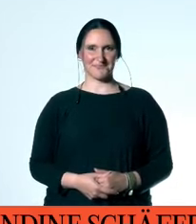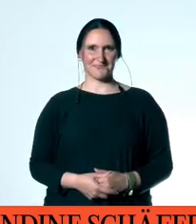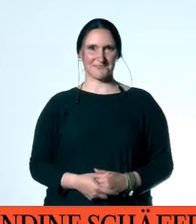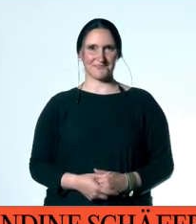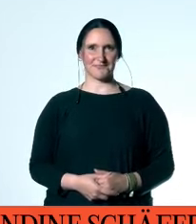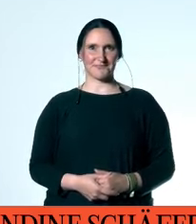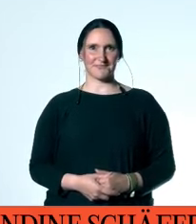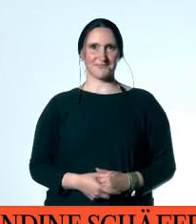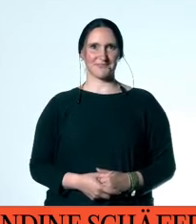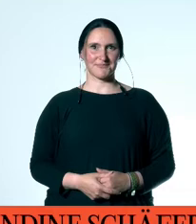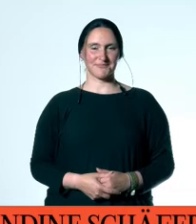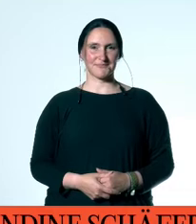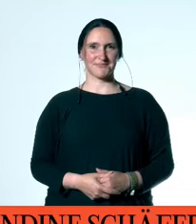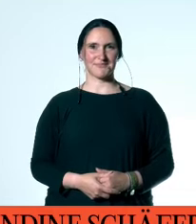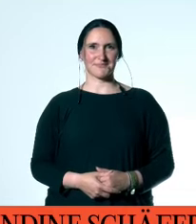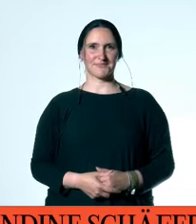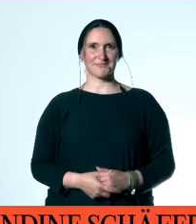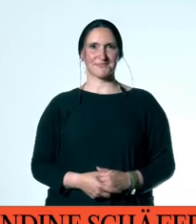Kunst und der Musik.